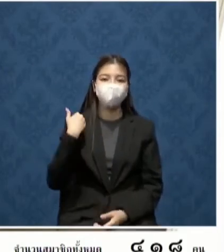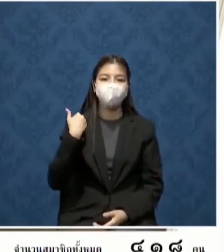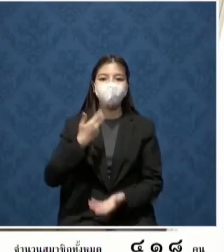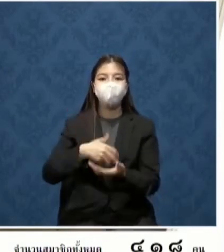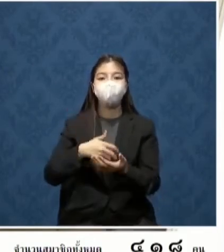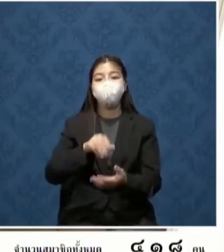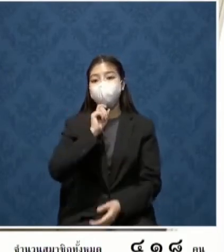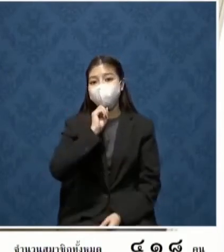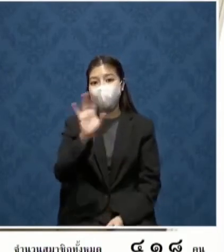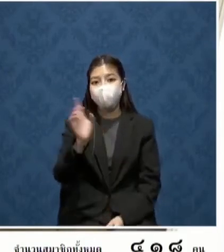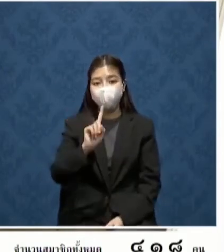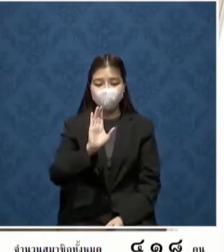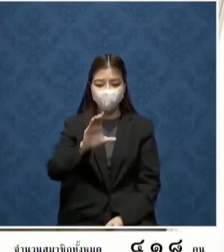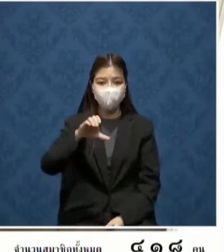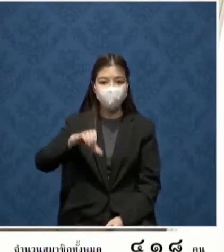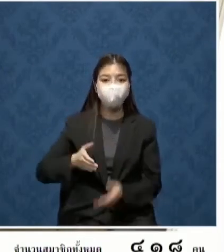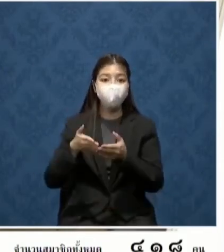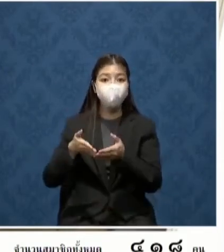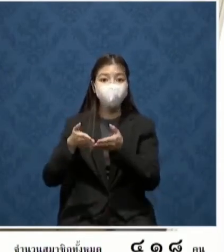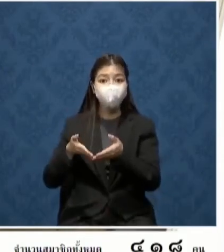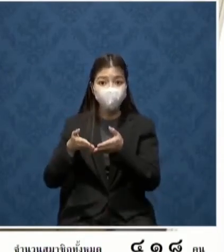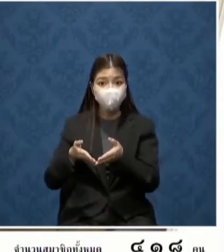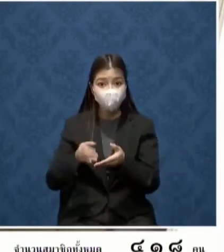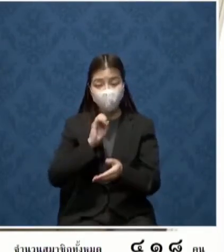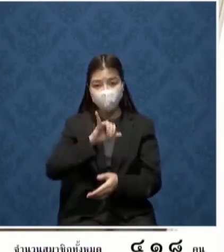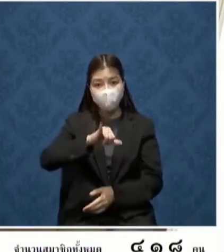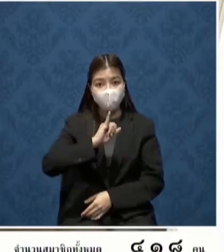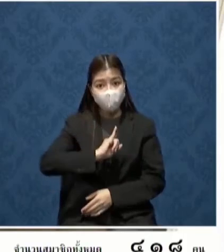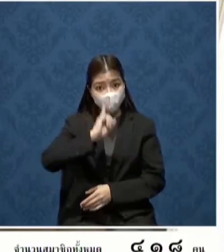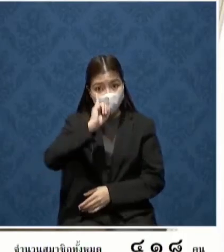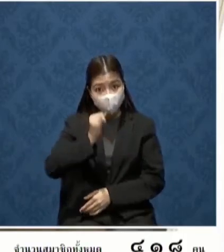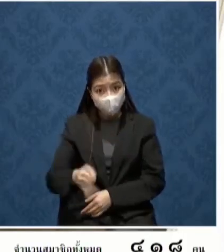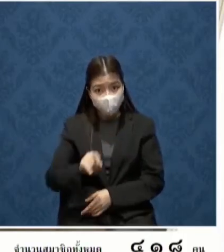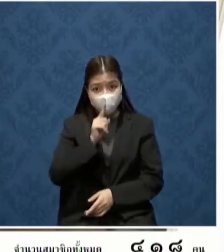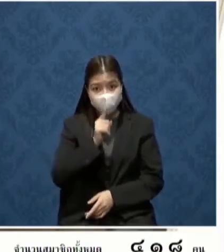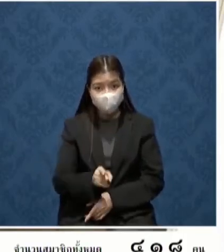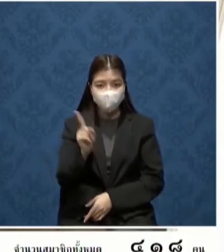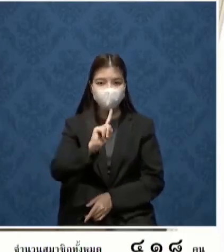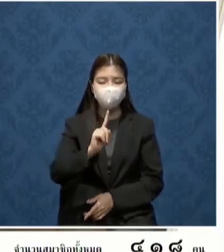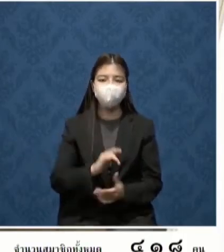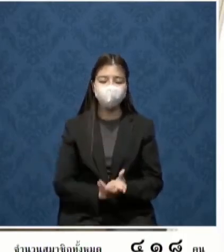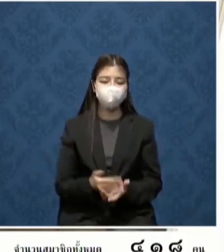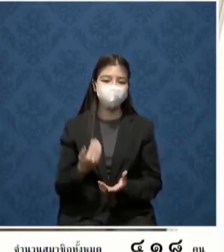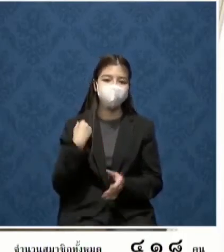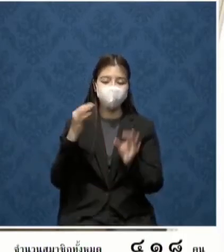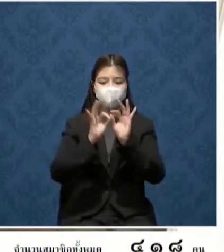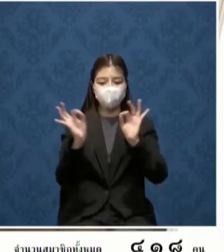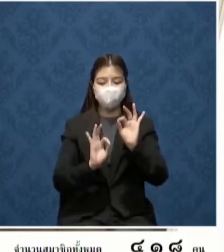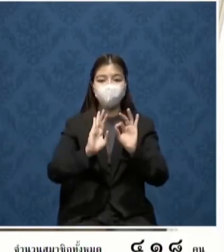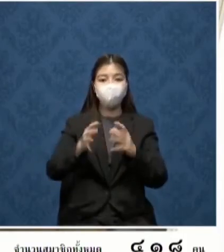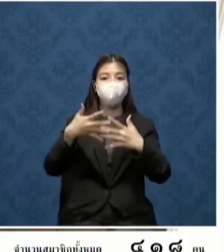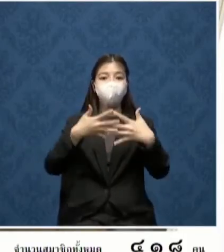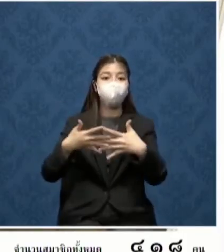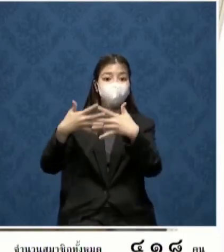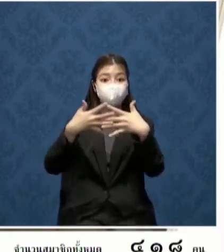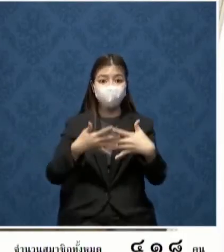ับในกองทัพเวลือครับจริเท chancellorไร ไม่ทรABแต่บอกวาเหตุผลที่กองทัเวลือนัไม่รับกอเสนอของสหรบนั้กล